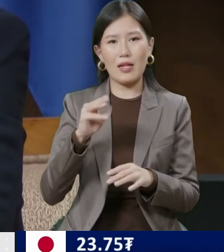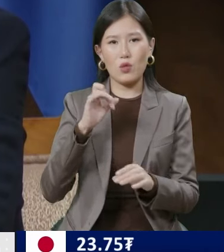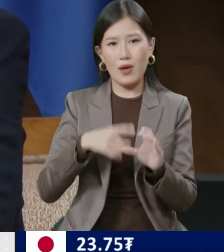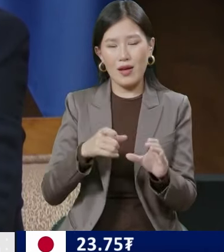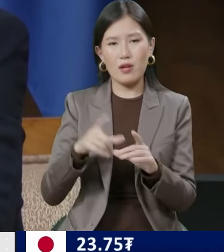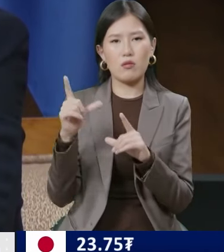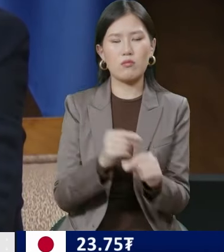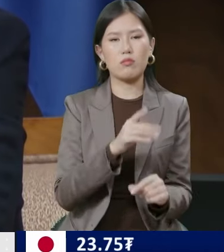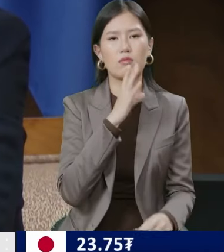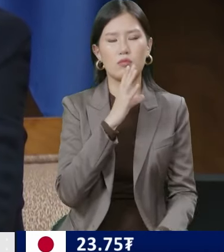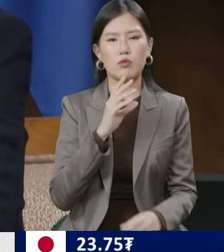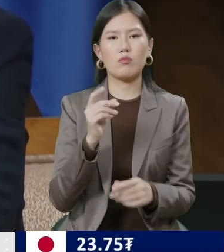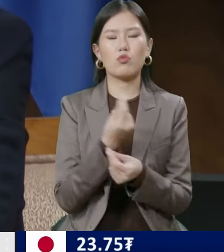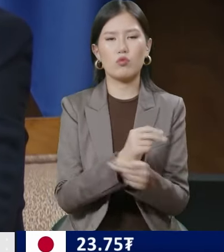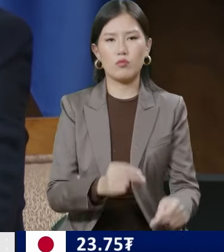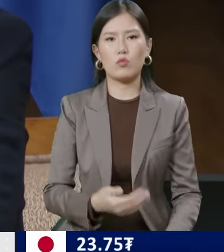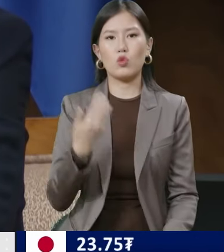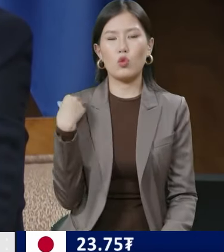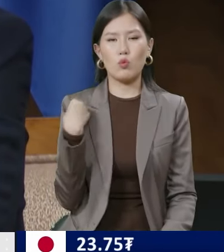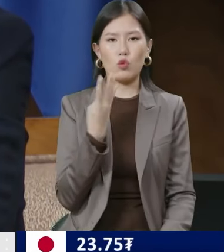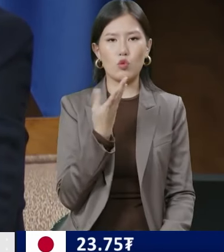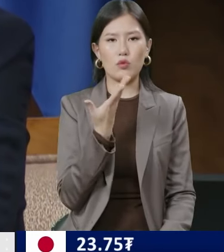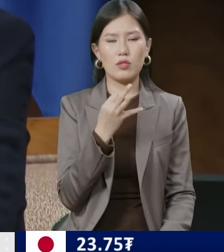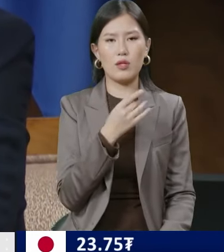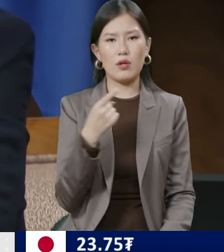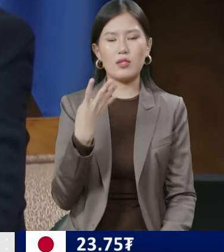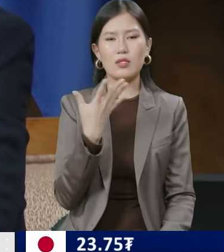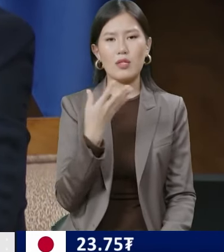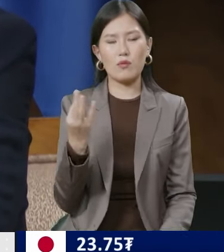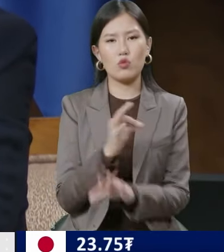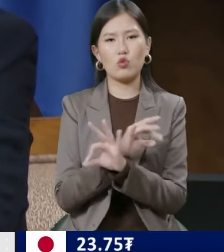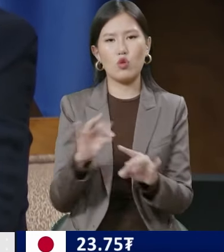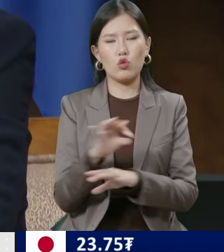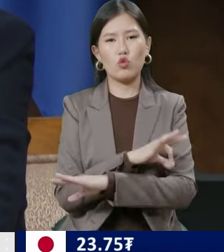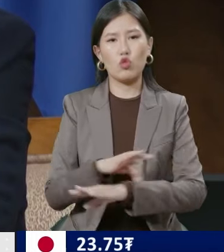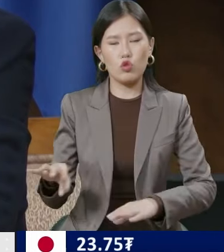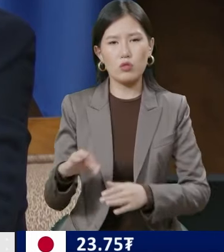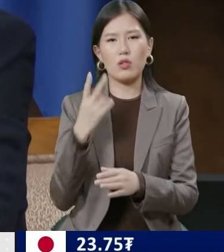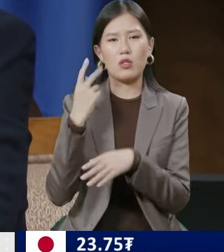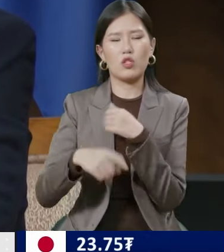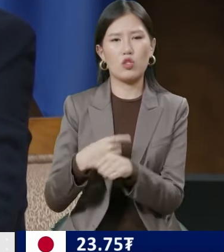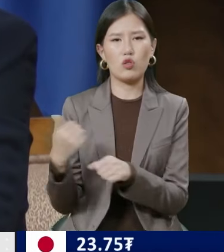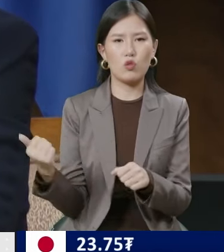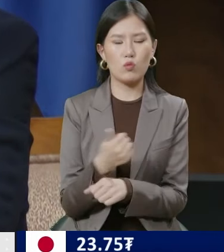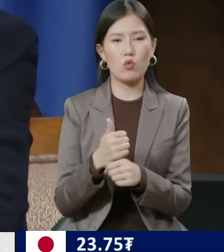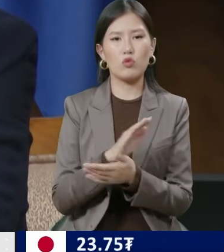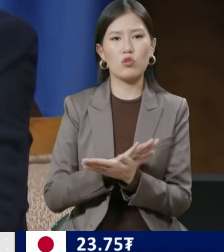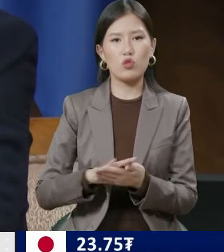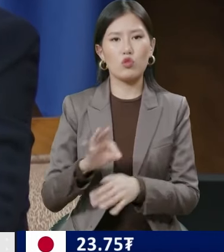Өмнө нь бол бид нар бүр дор хаяж 450-аас 500 төсөл жил бүр шинээр эхэлдэг байсан. Жил